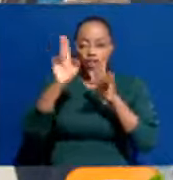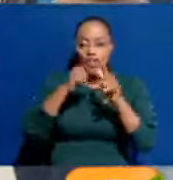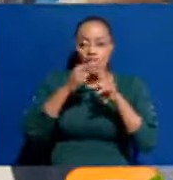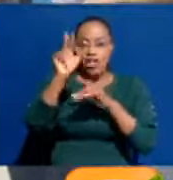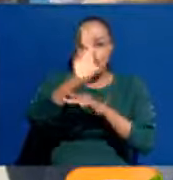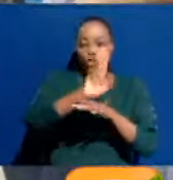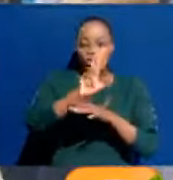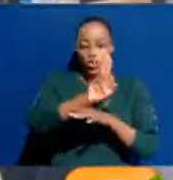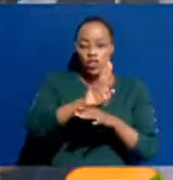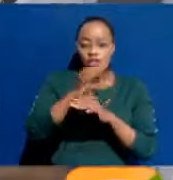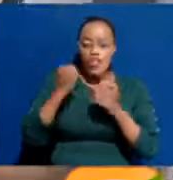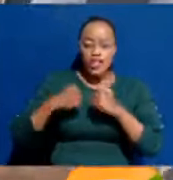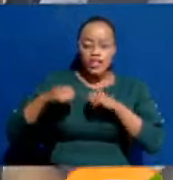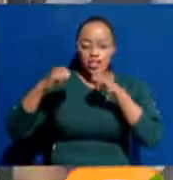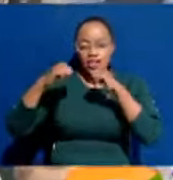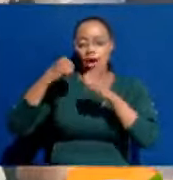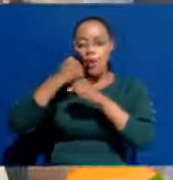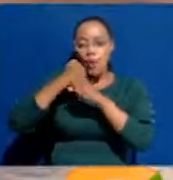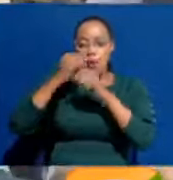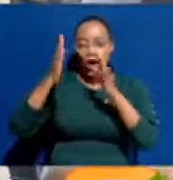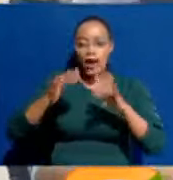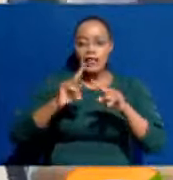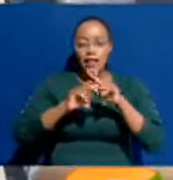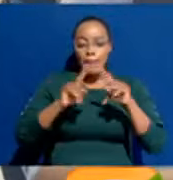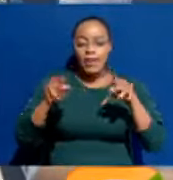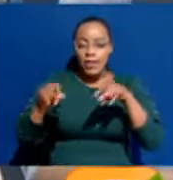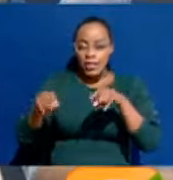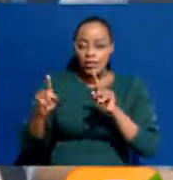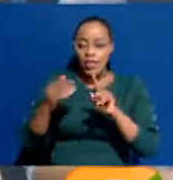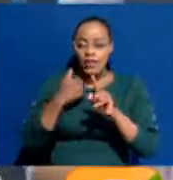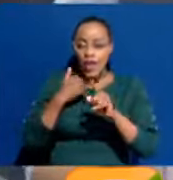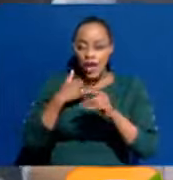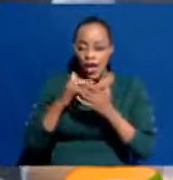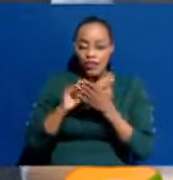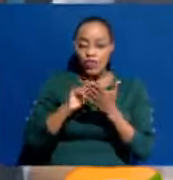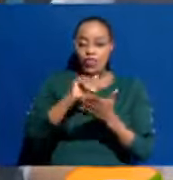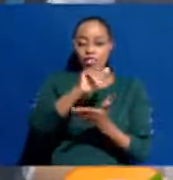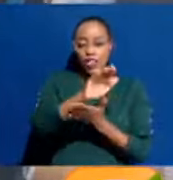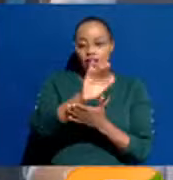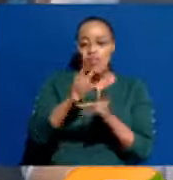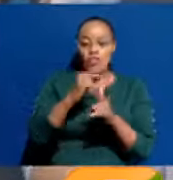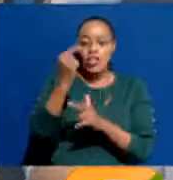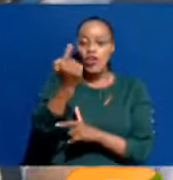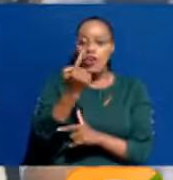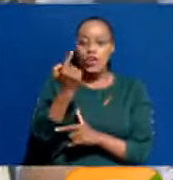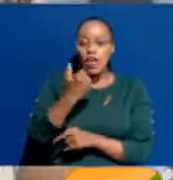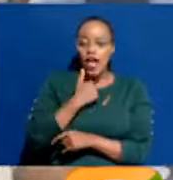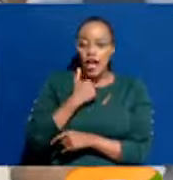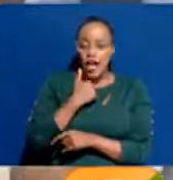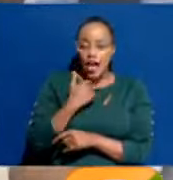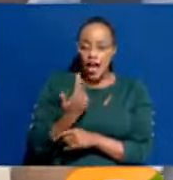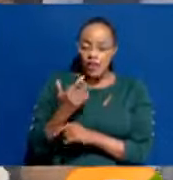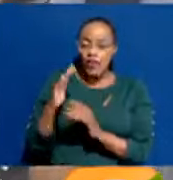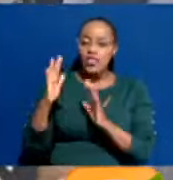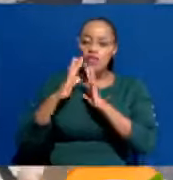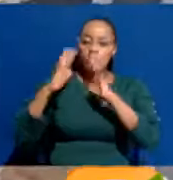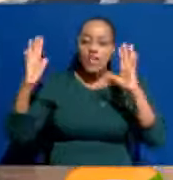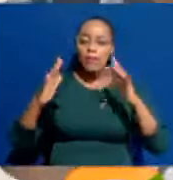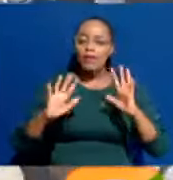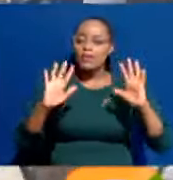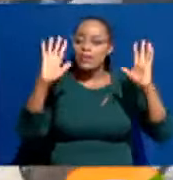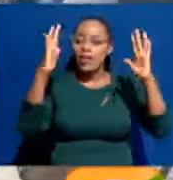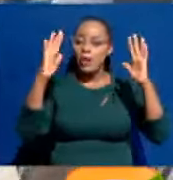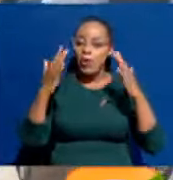for the senior officials. But for that two set doors, it's only for the grand ceremonies,